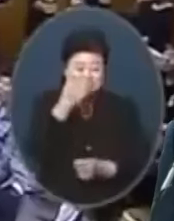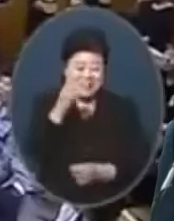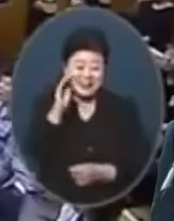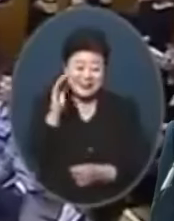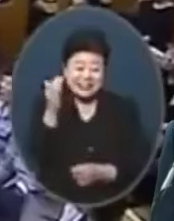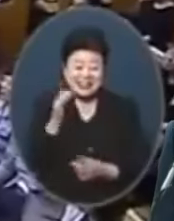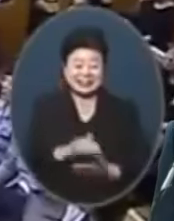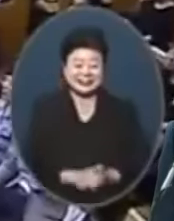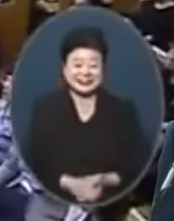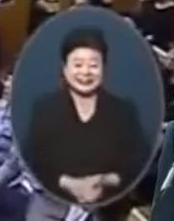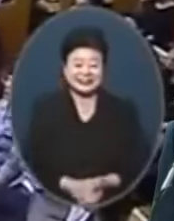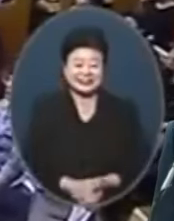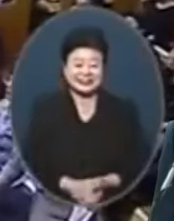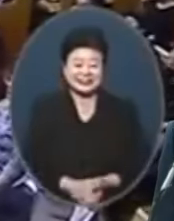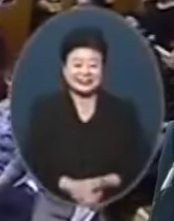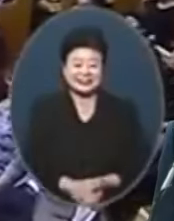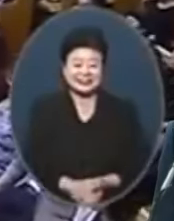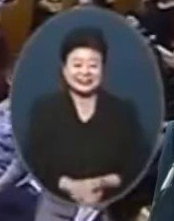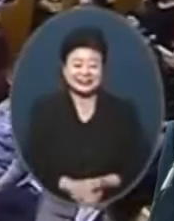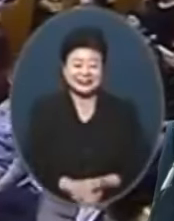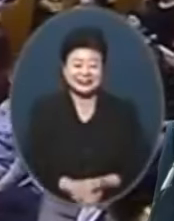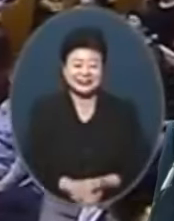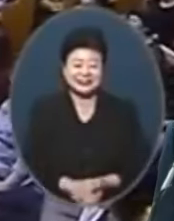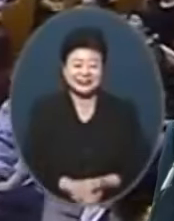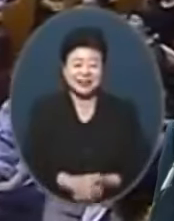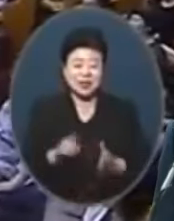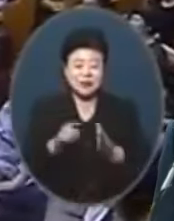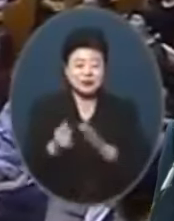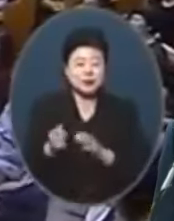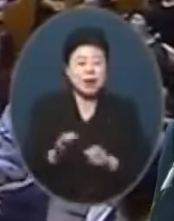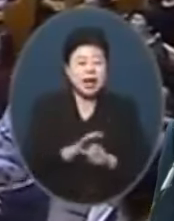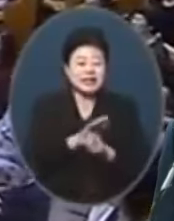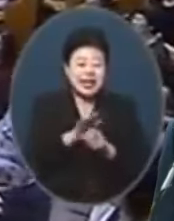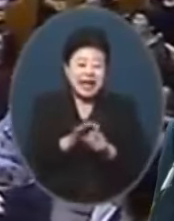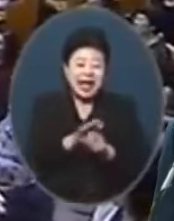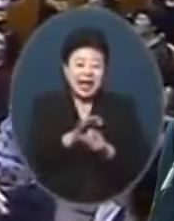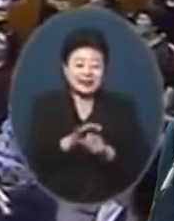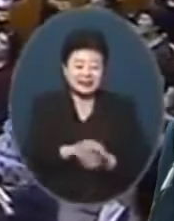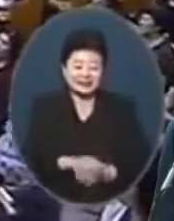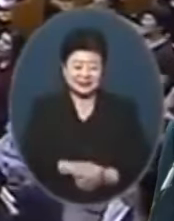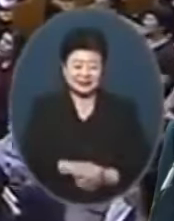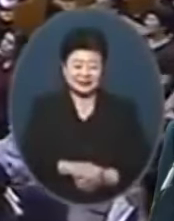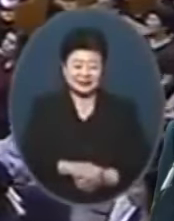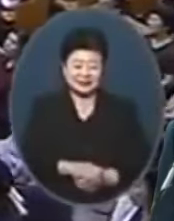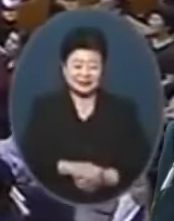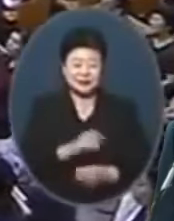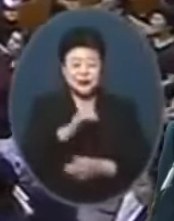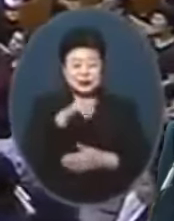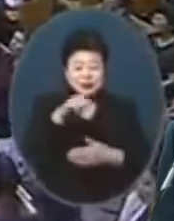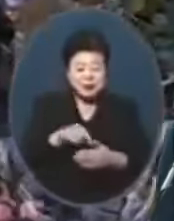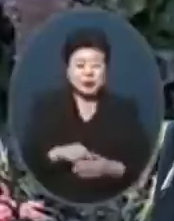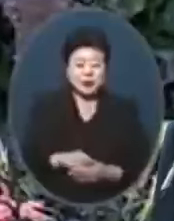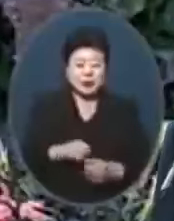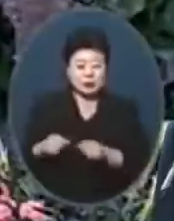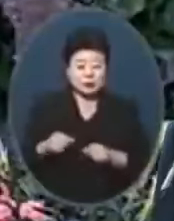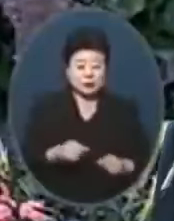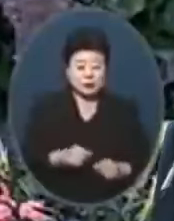것입니다. 어떻게 해서 믿음, 소망, 사랑이 우리 속에 활동할 수